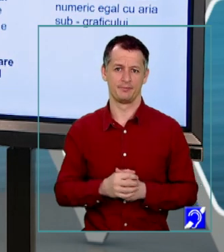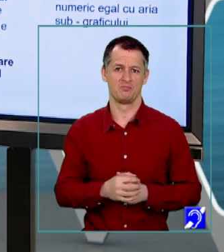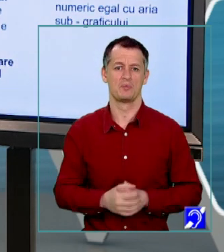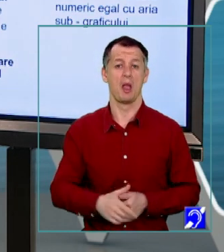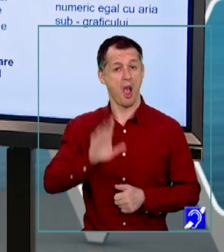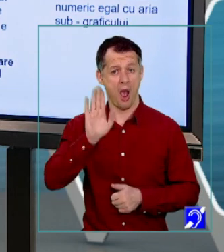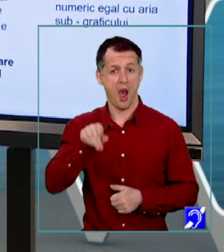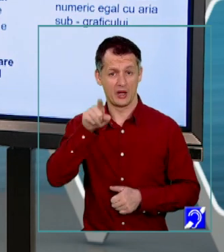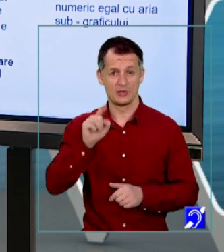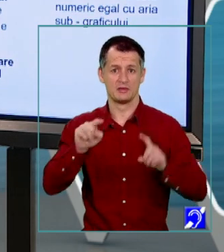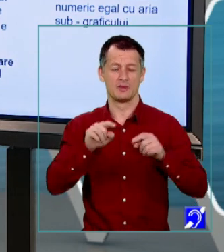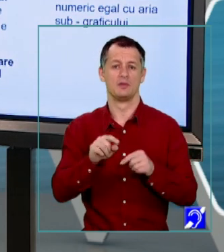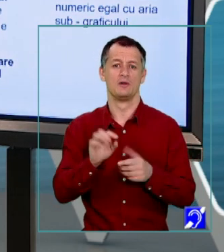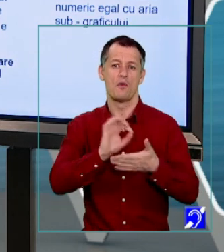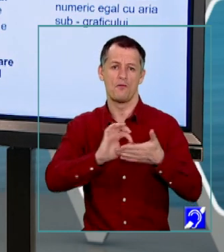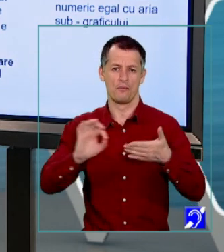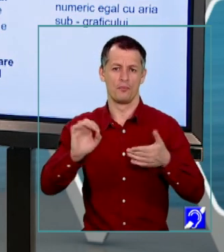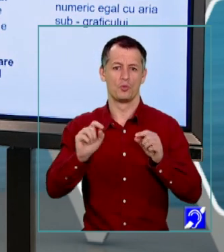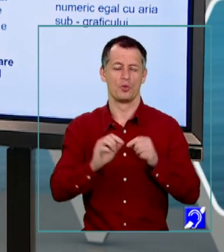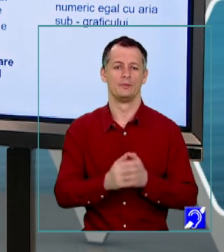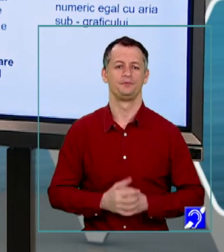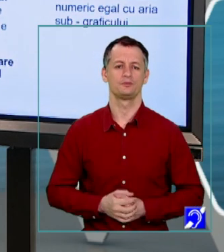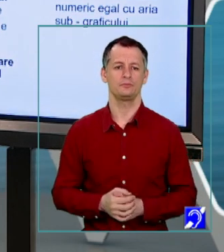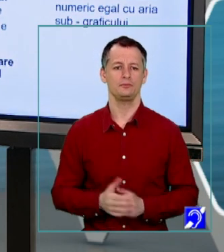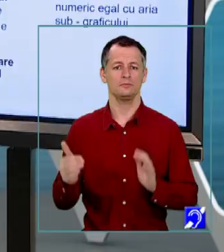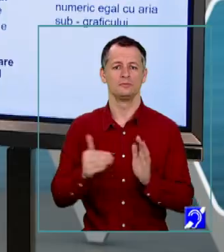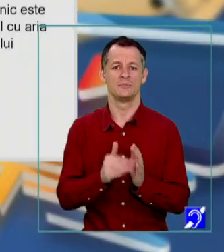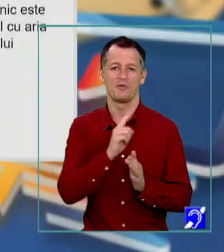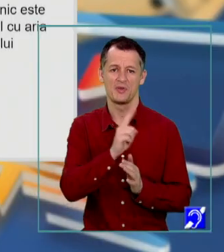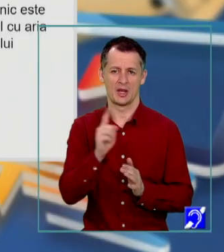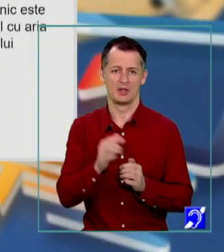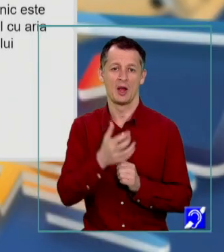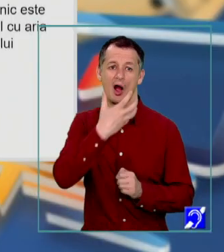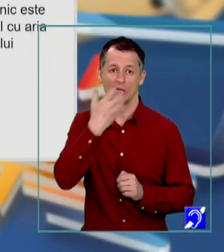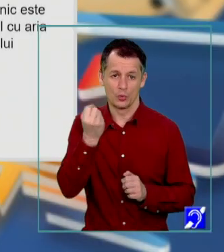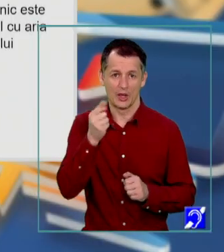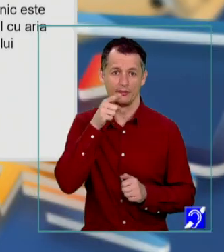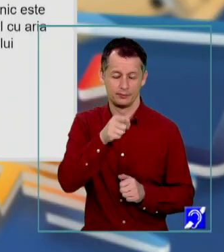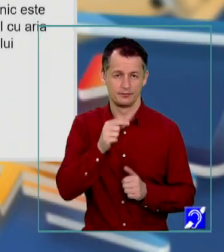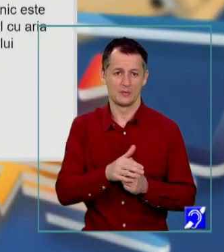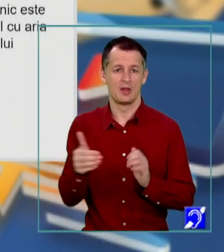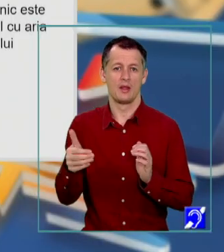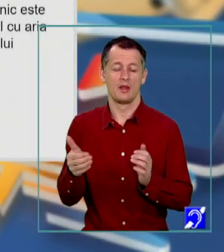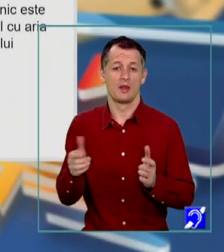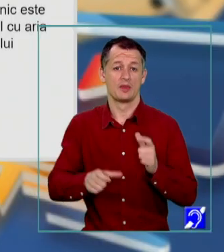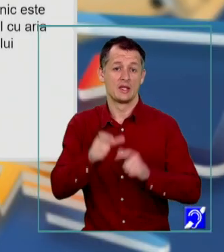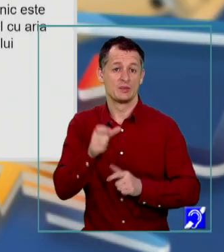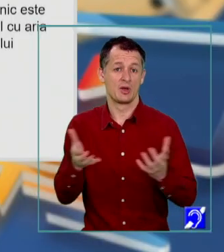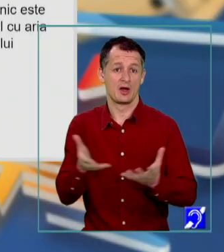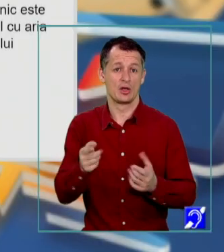Are această formă și să luăm fiecare termen pe rând. Căldura, despre care noi trebuie să